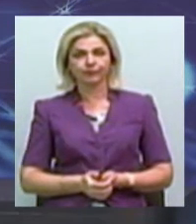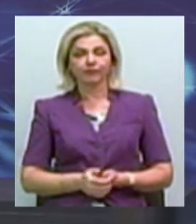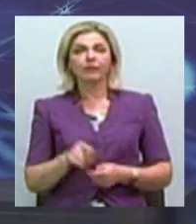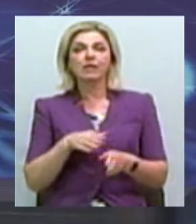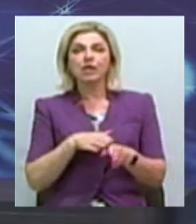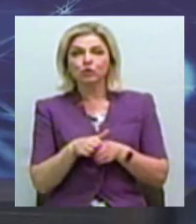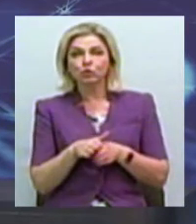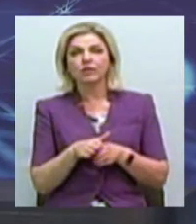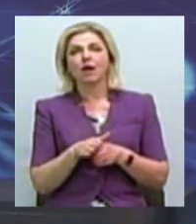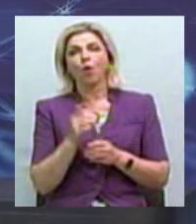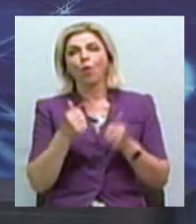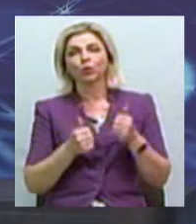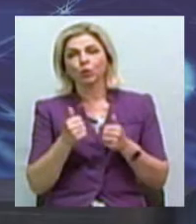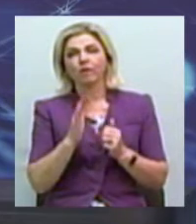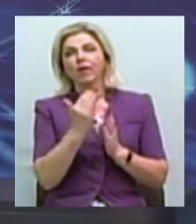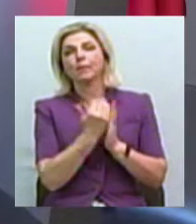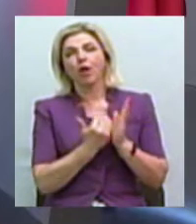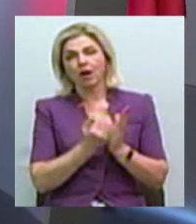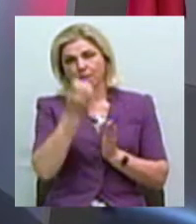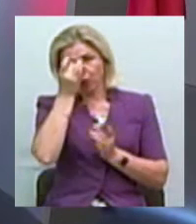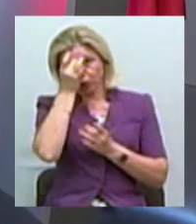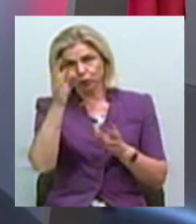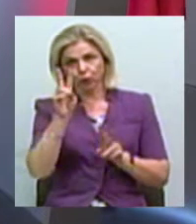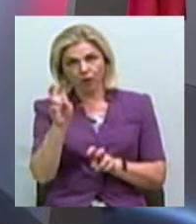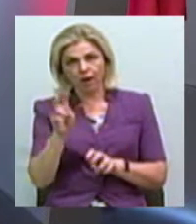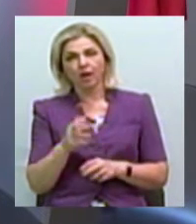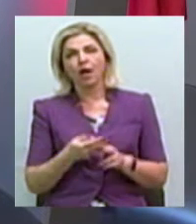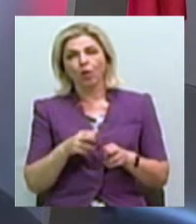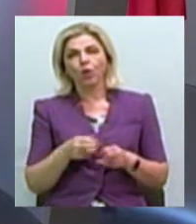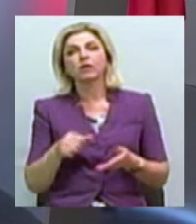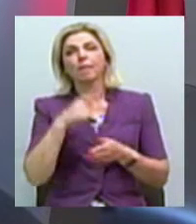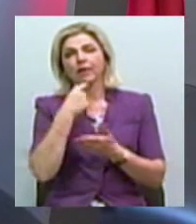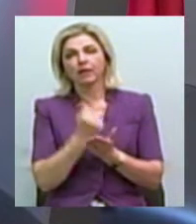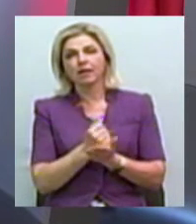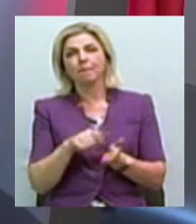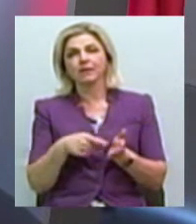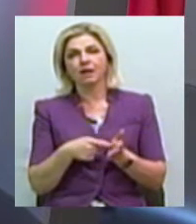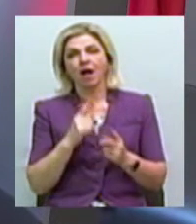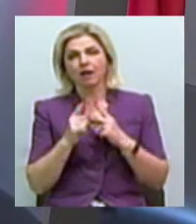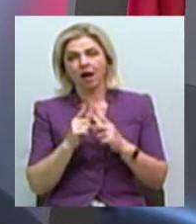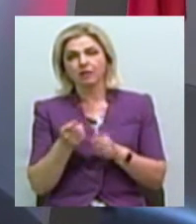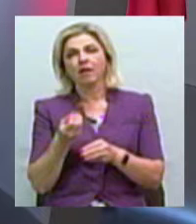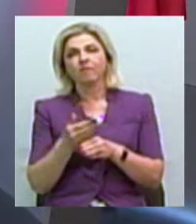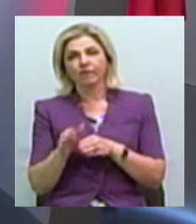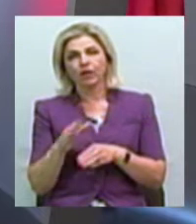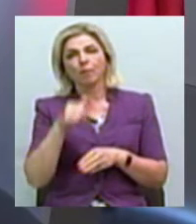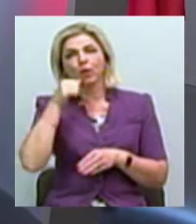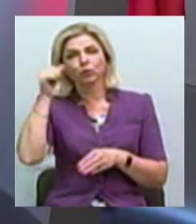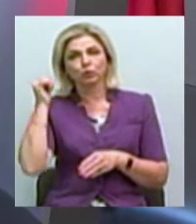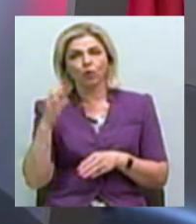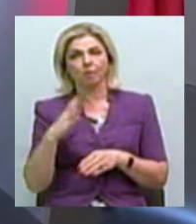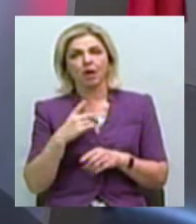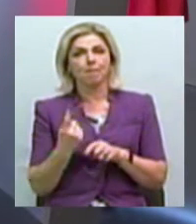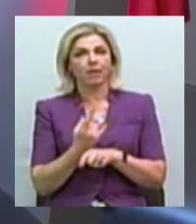Здійснюється він в рамках програми «Культура», яку прийняла Миколаївська міська рада виділена. В минулому році було вперше